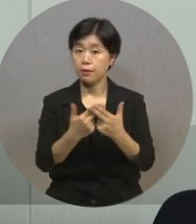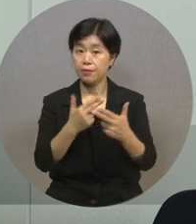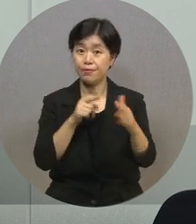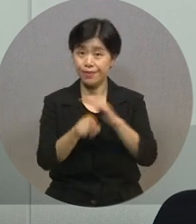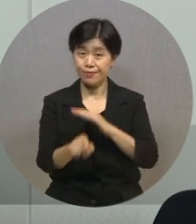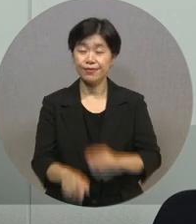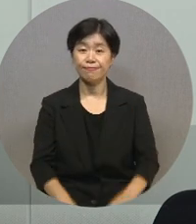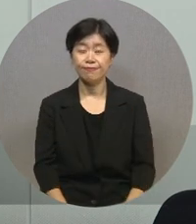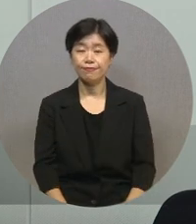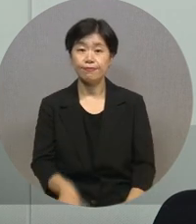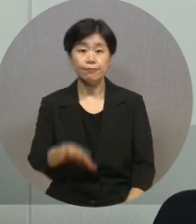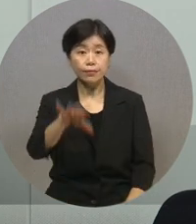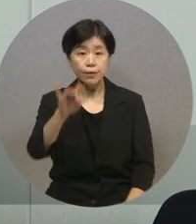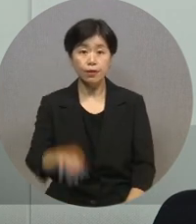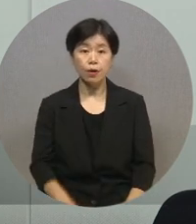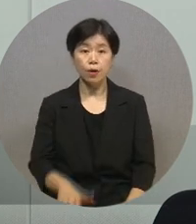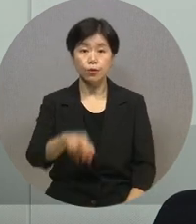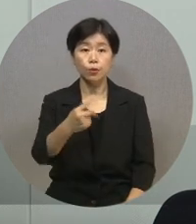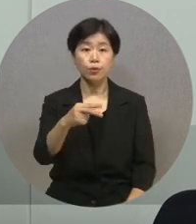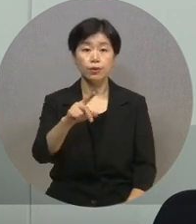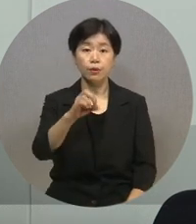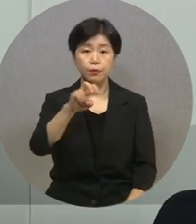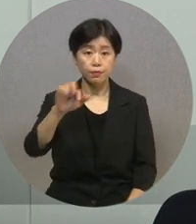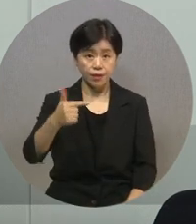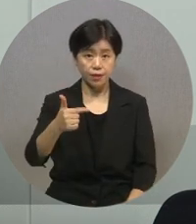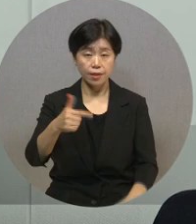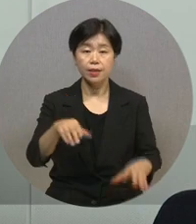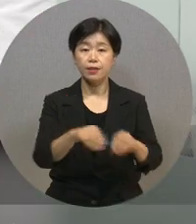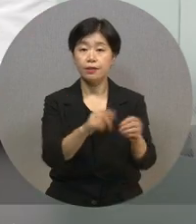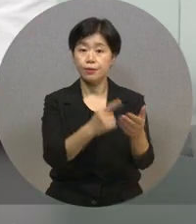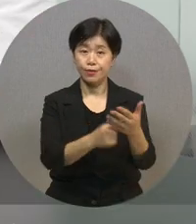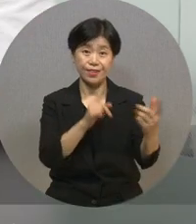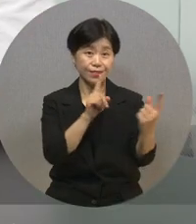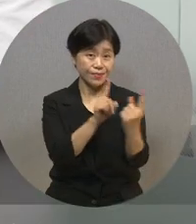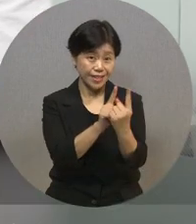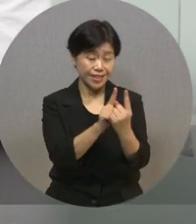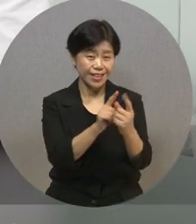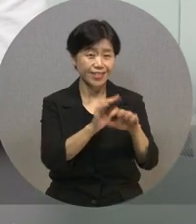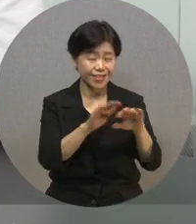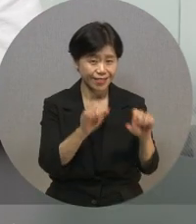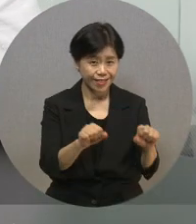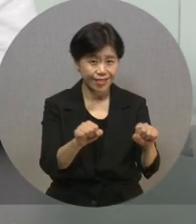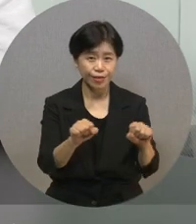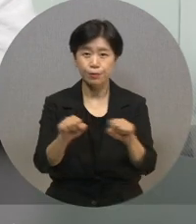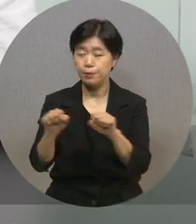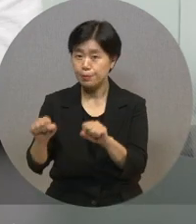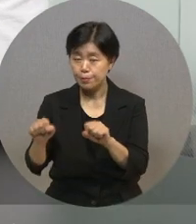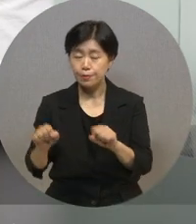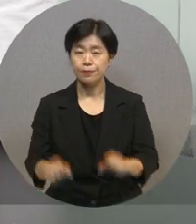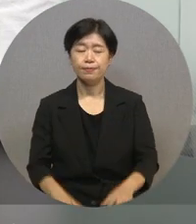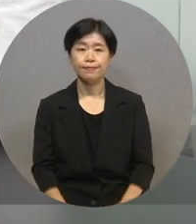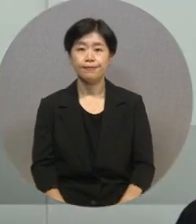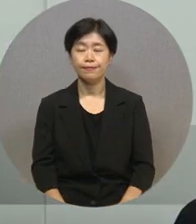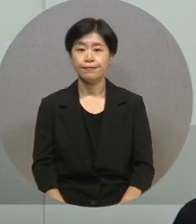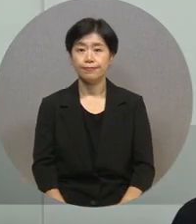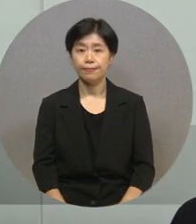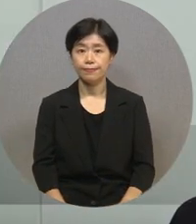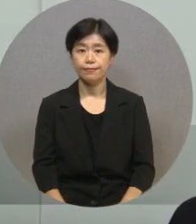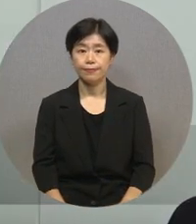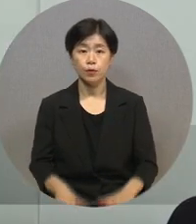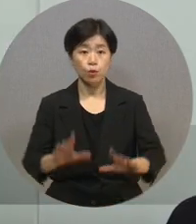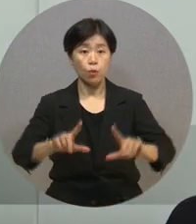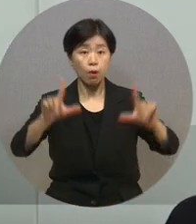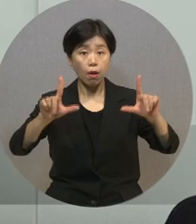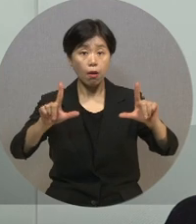방문했습니다. 먼저 조성민 사무총장님 만나봤는데요. 총장님 안녕하세요. 네, 안녕하세요. 조성민입니다.